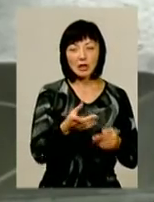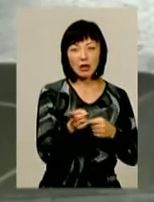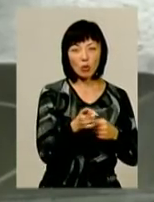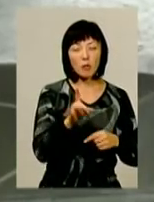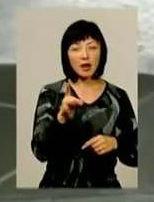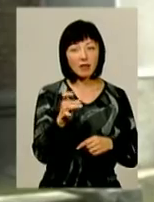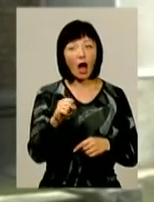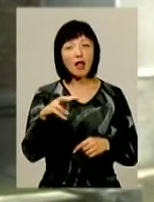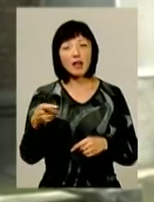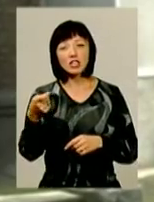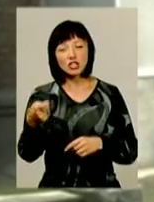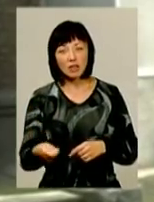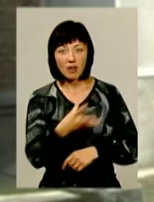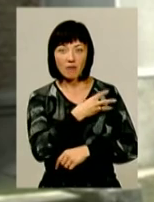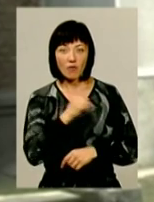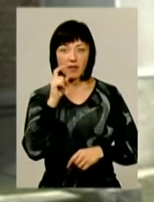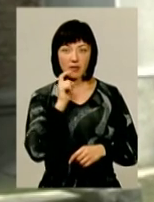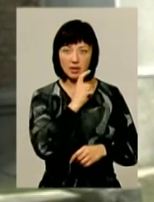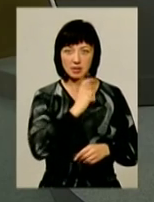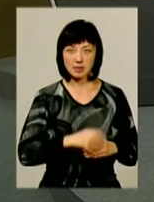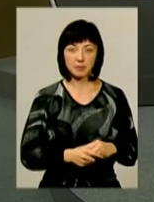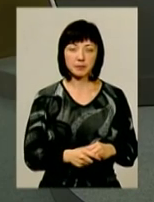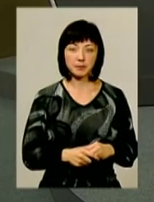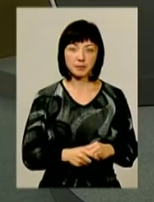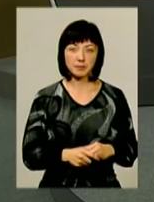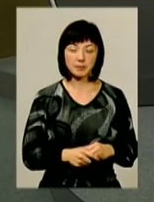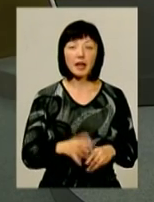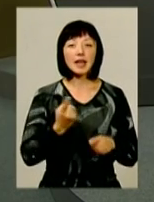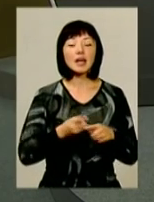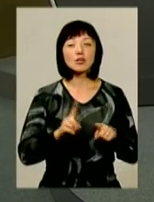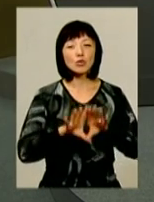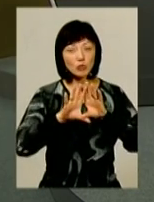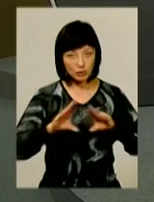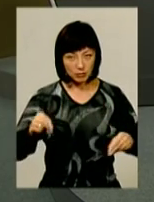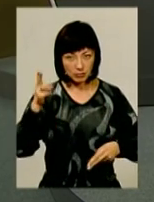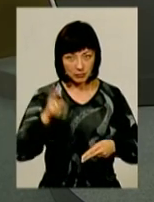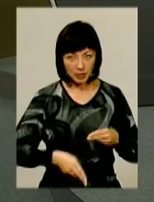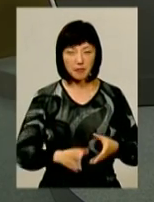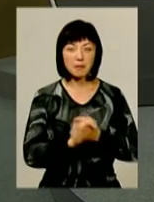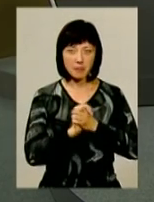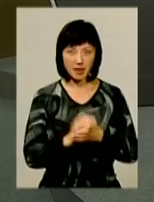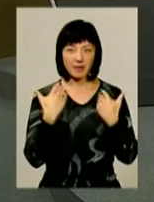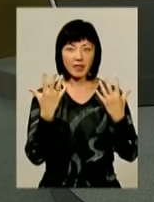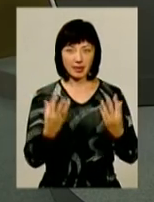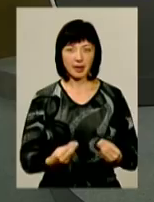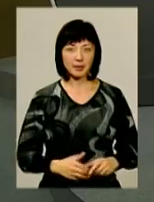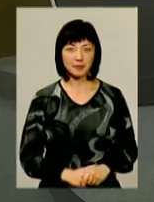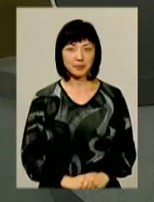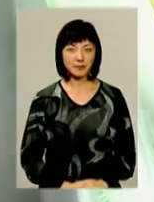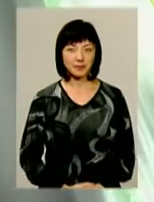Рівному, але дешевше, ніж у Львові та Вінниці. На цьому ставимо крапку. Мирних усім вихідних.